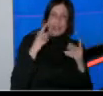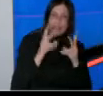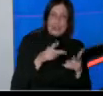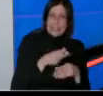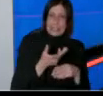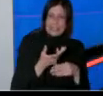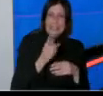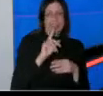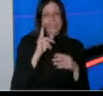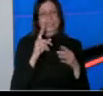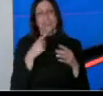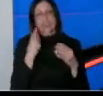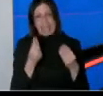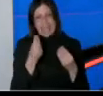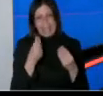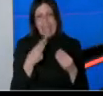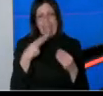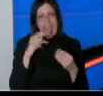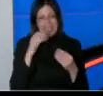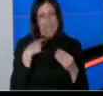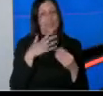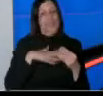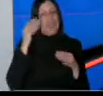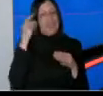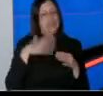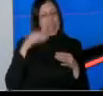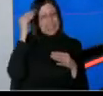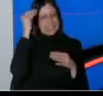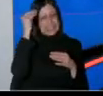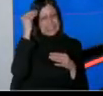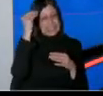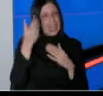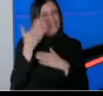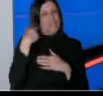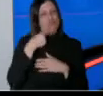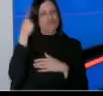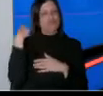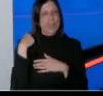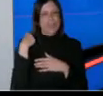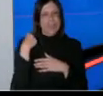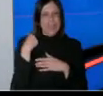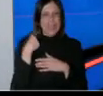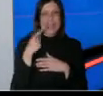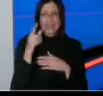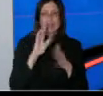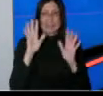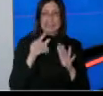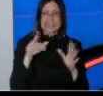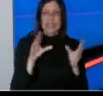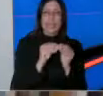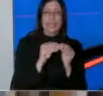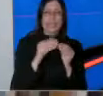הייתה קואליציה ביחד. לא, רגע, אבל אני רוצה להזכיר שלפני שנה, שהייתי בדיוק בתסריט הזה עם